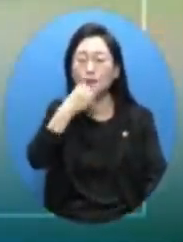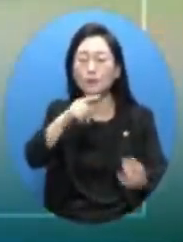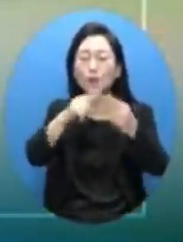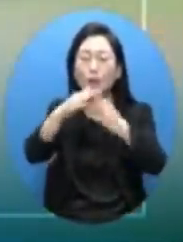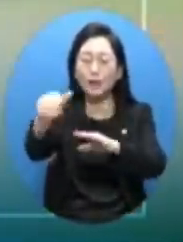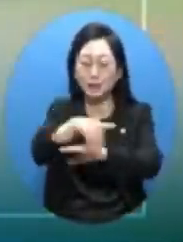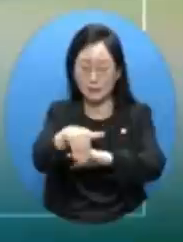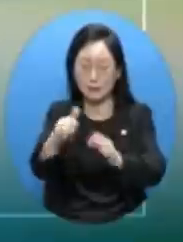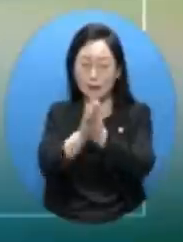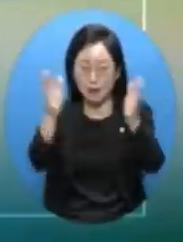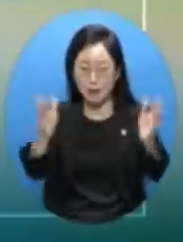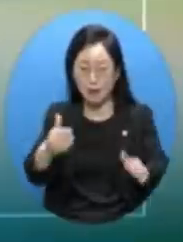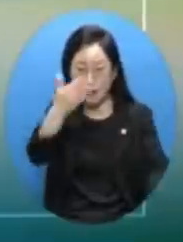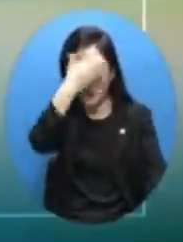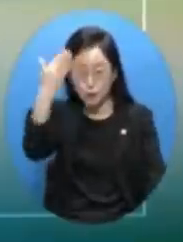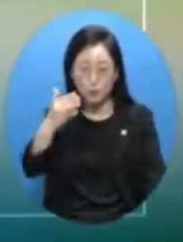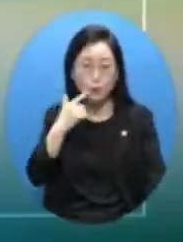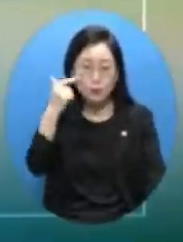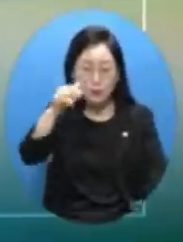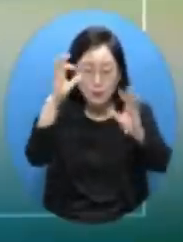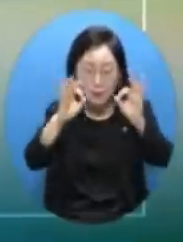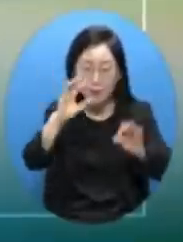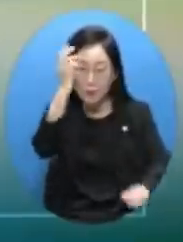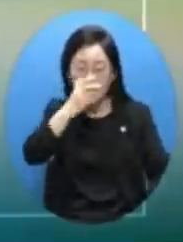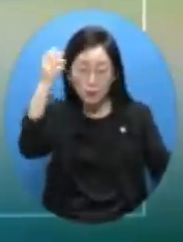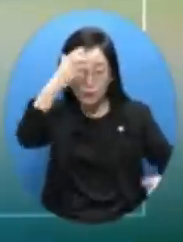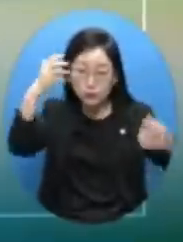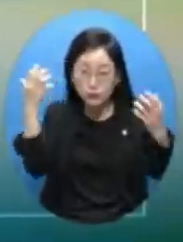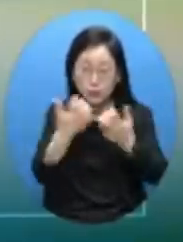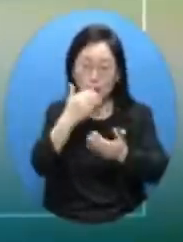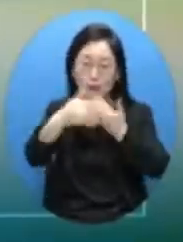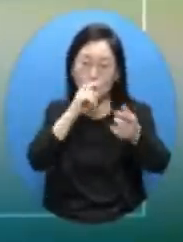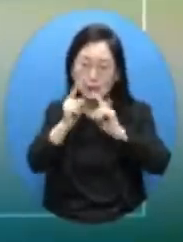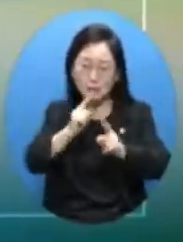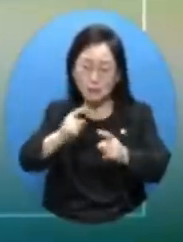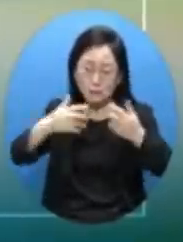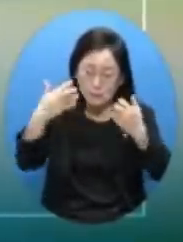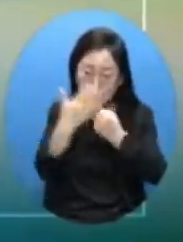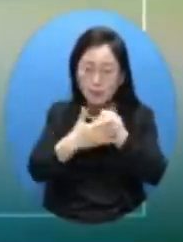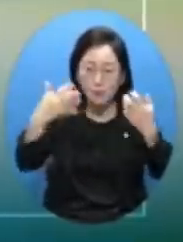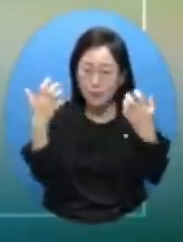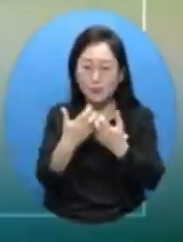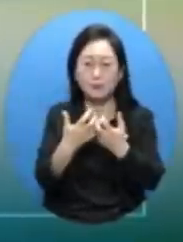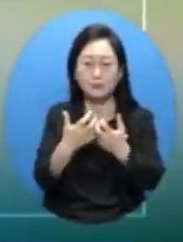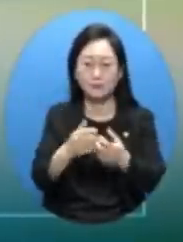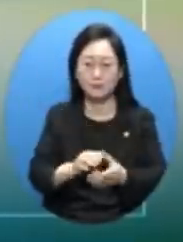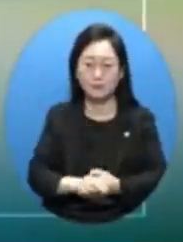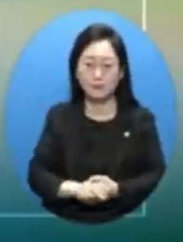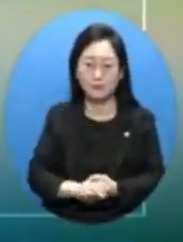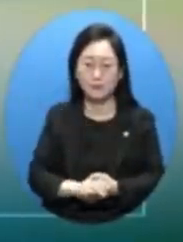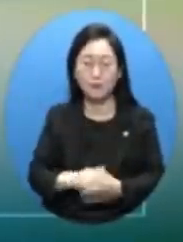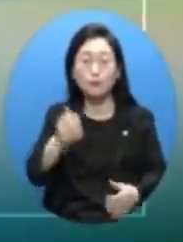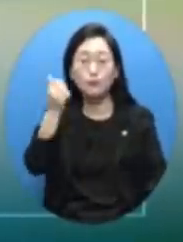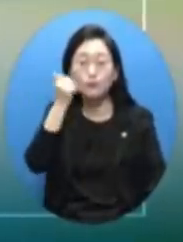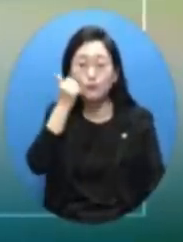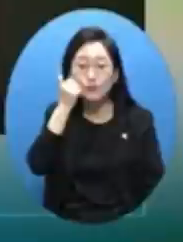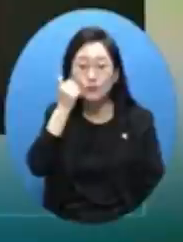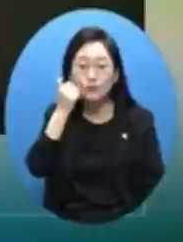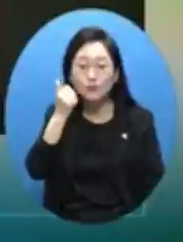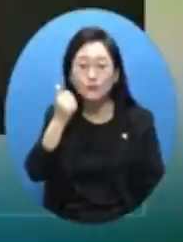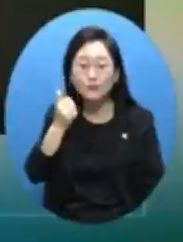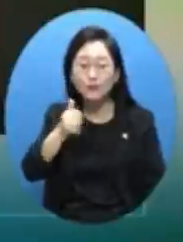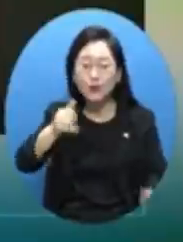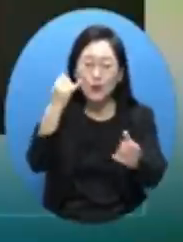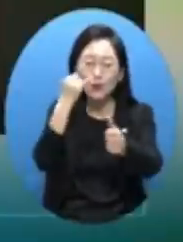나간다. 젊은 목사 성령이 충만하고 말씀의 은혜가 넘친다. 그분이 바로 당시